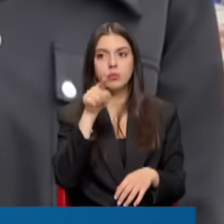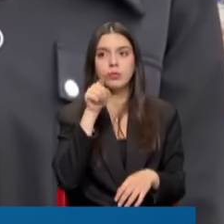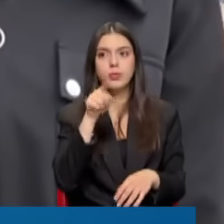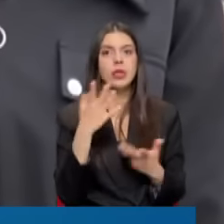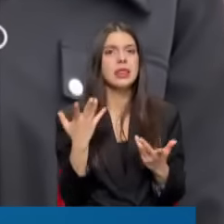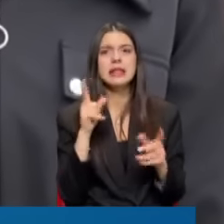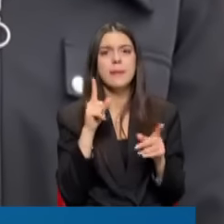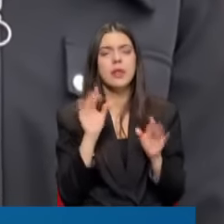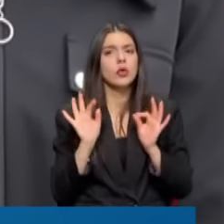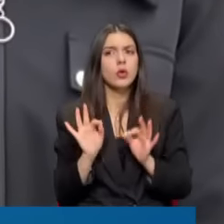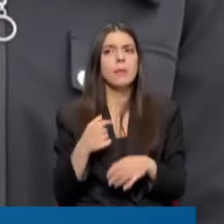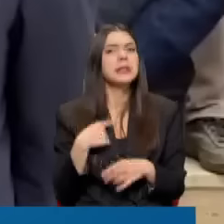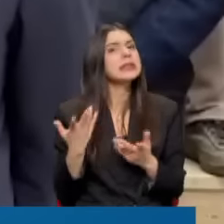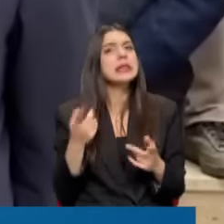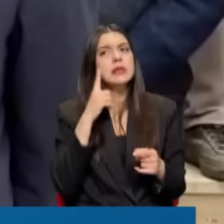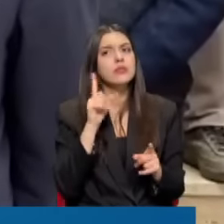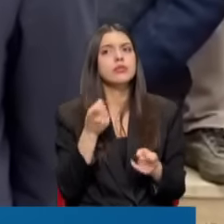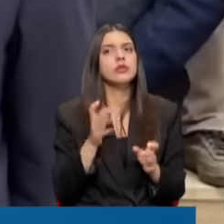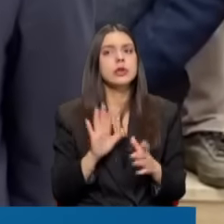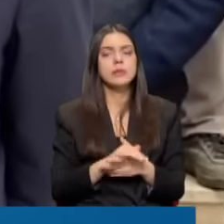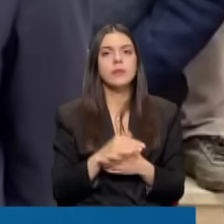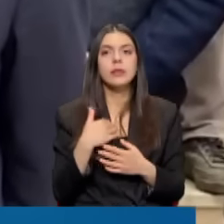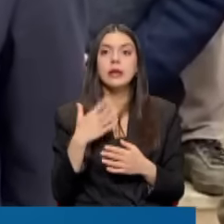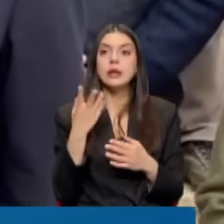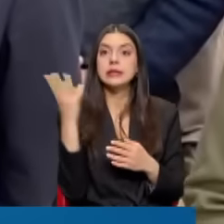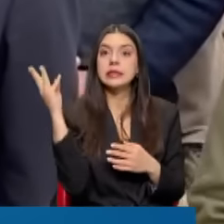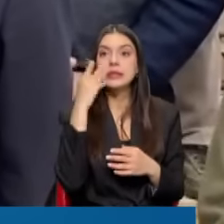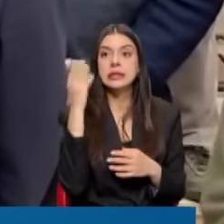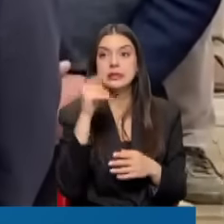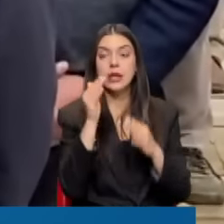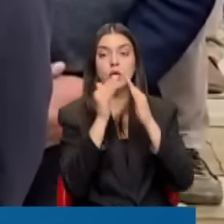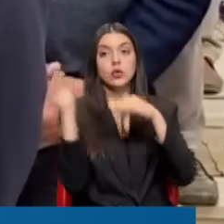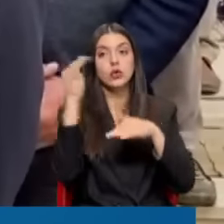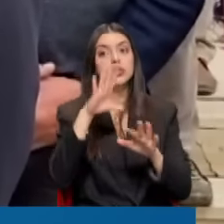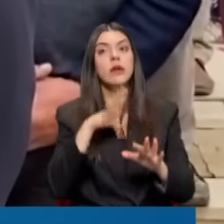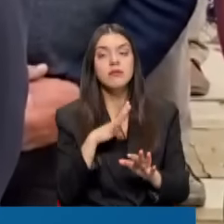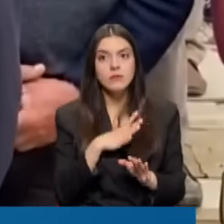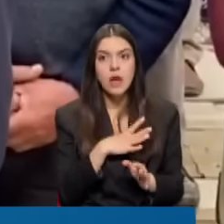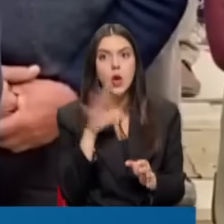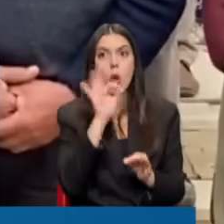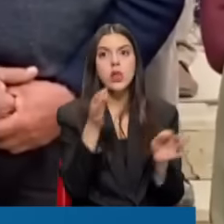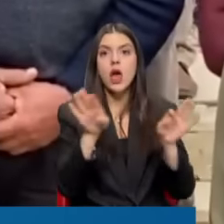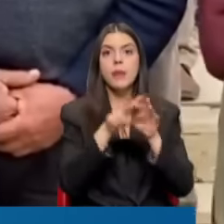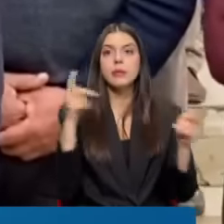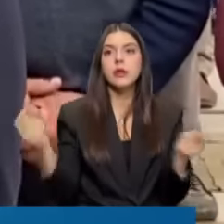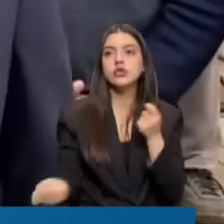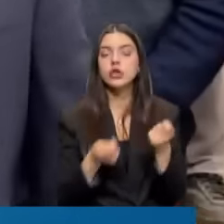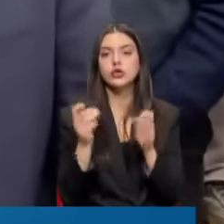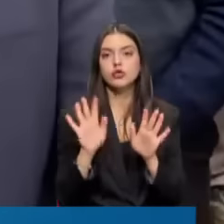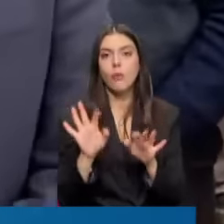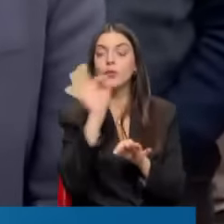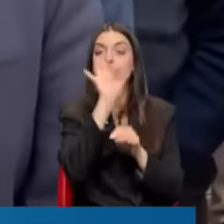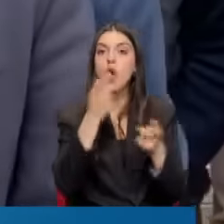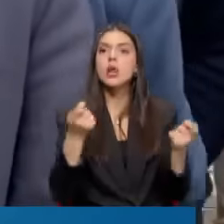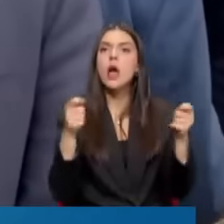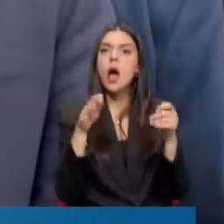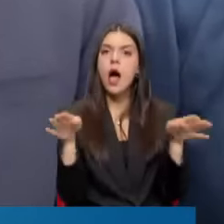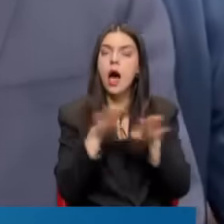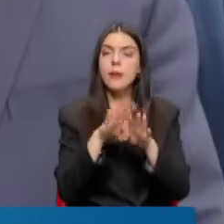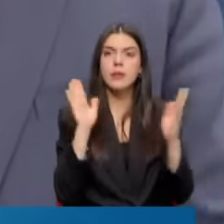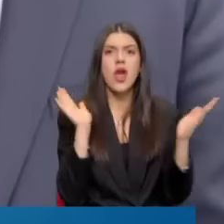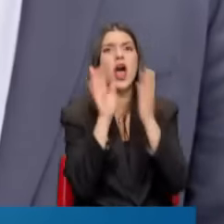nasıl bir durum nasıl bir şey Biz çözemedik sayımız yüksek olduğu halde okulumuzu kapatmaya çalışıyorlar onu anlamış değiliz külfet diyorlar okulun kapatılmasına karşı